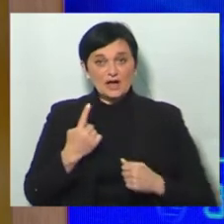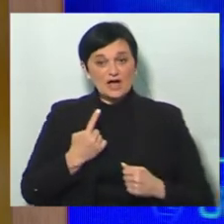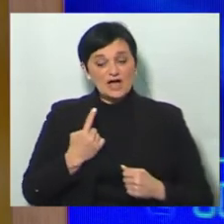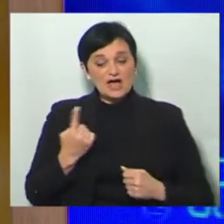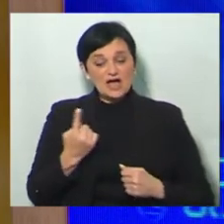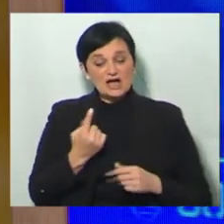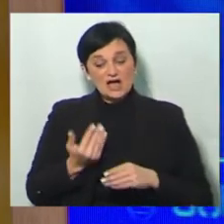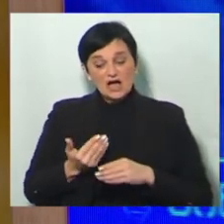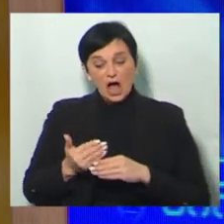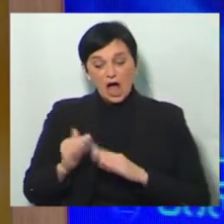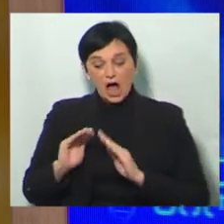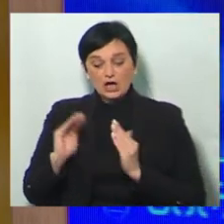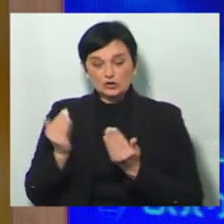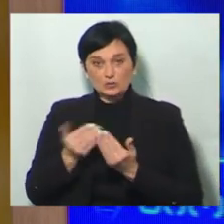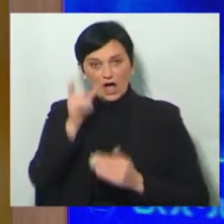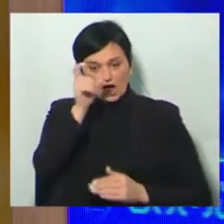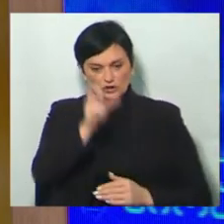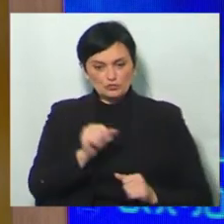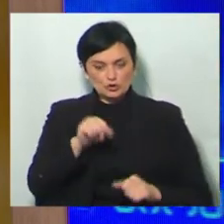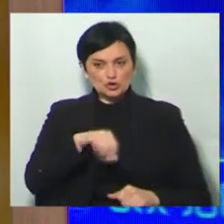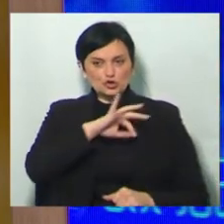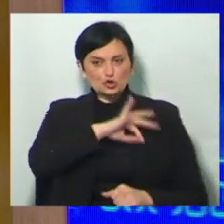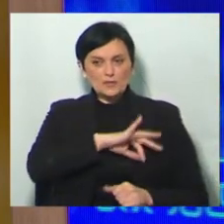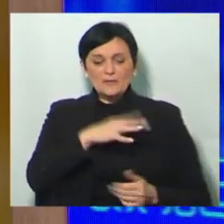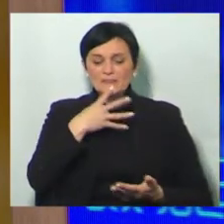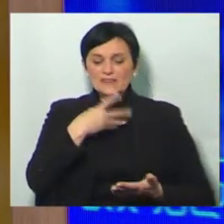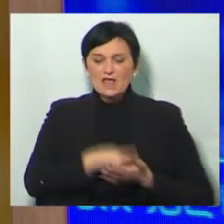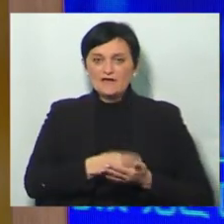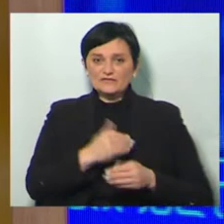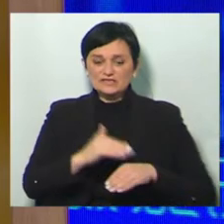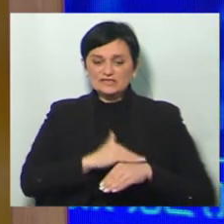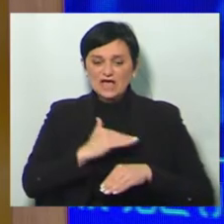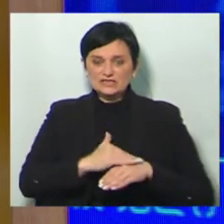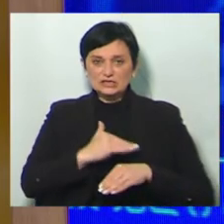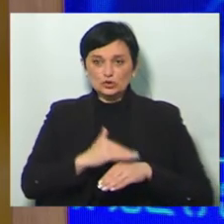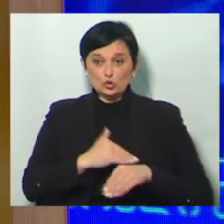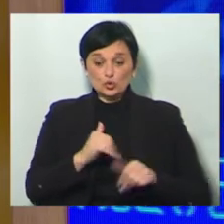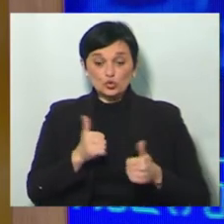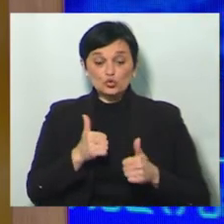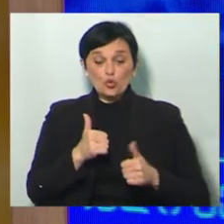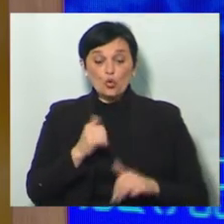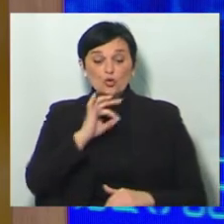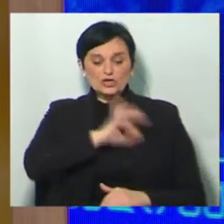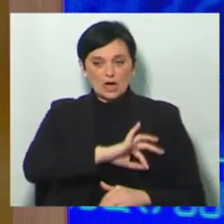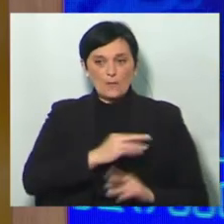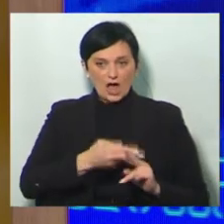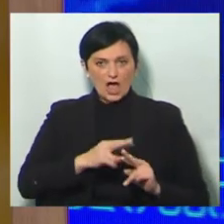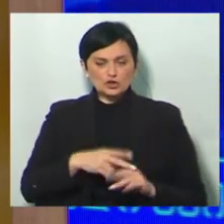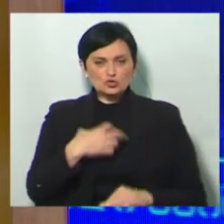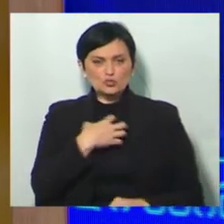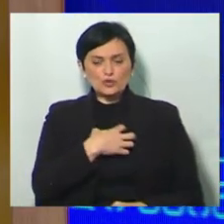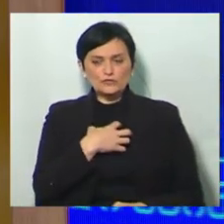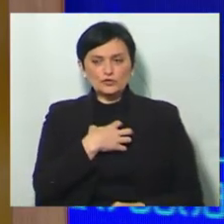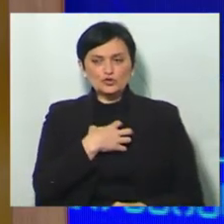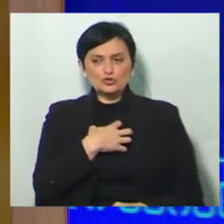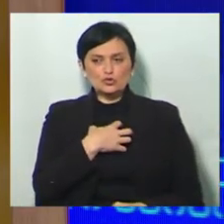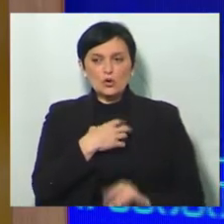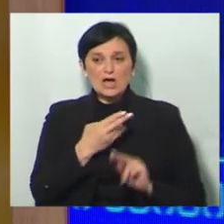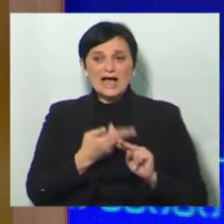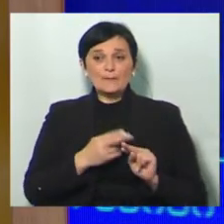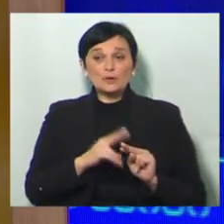șeit, zleba, tu are atamien, ma, gamu, i renos, sau, tavi, sa si ketot, dar gur gamu, i renos, se sarit niște lovani,